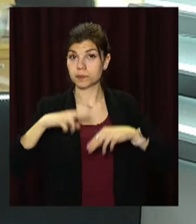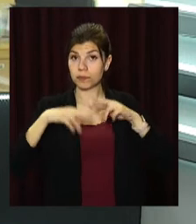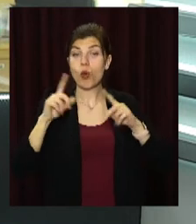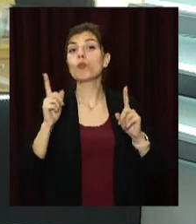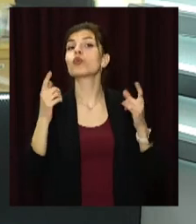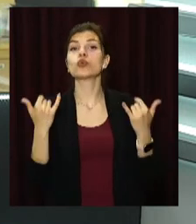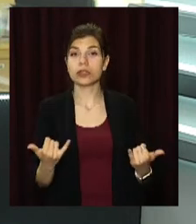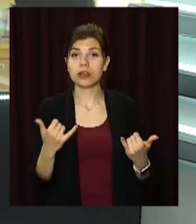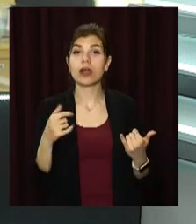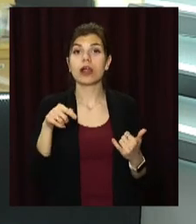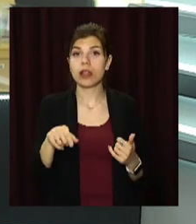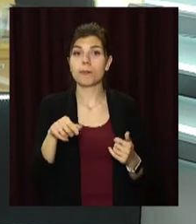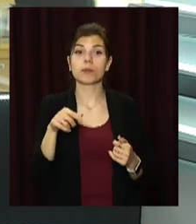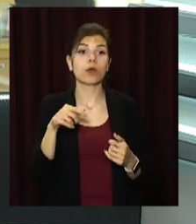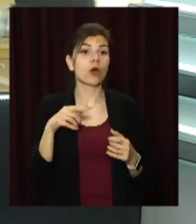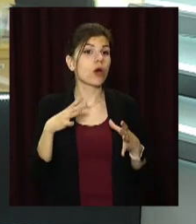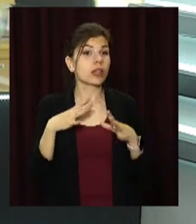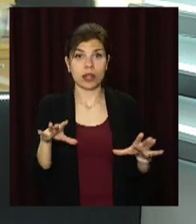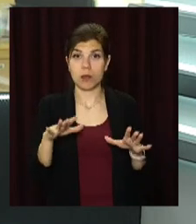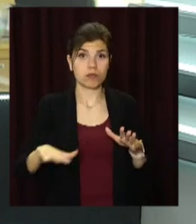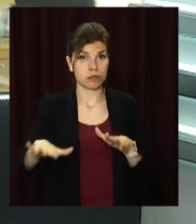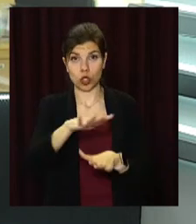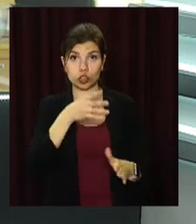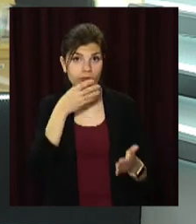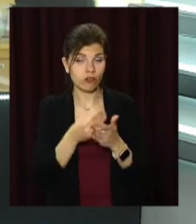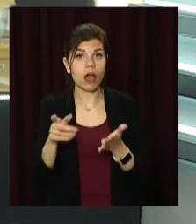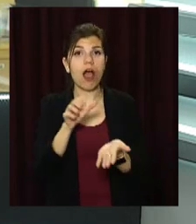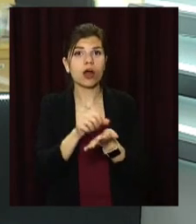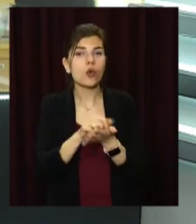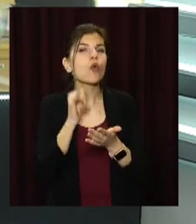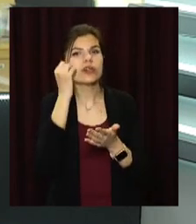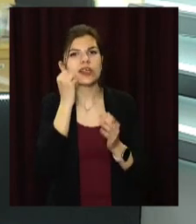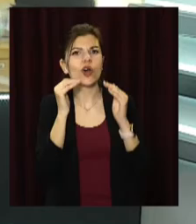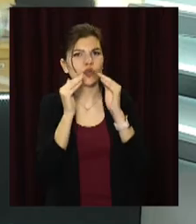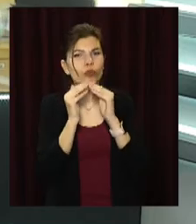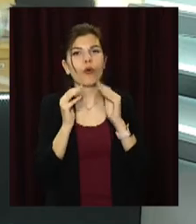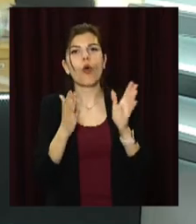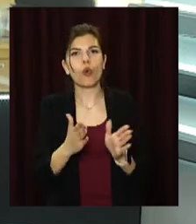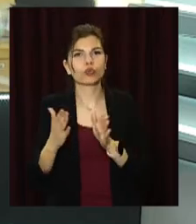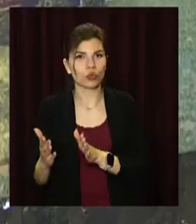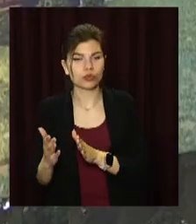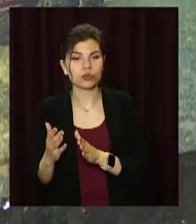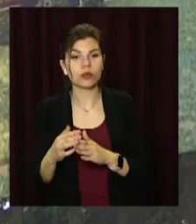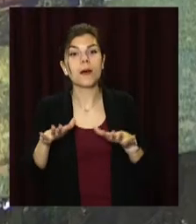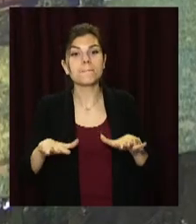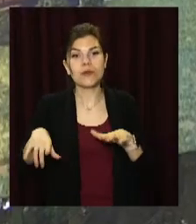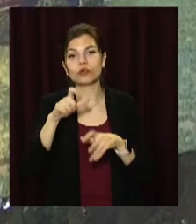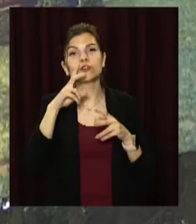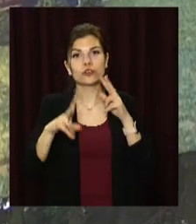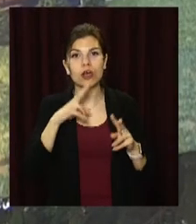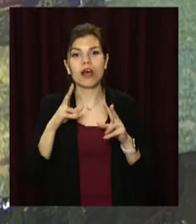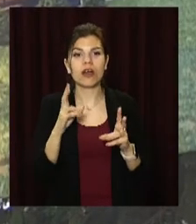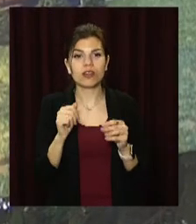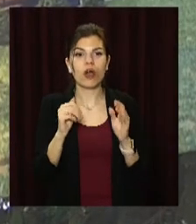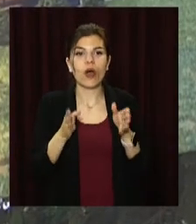нині Чумаківська амбулаторія не має власного приміщення. Орендує його у старій будівлі гуртожитку. Місцеві скаржаться на